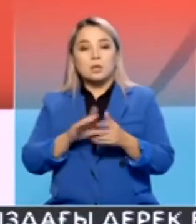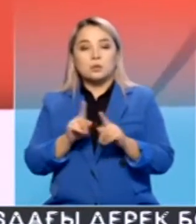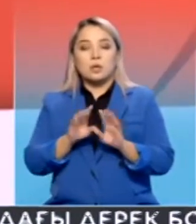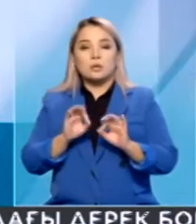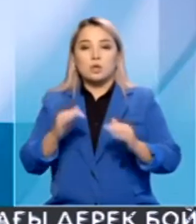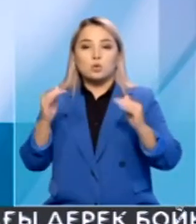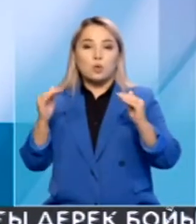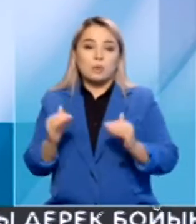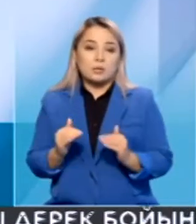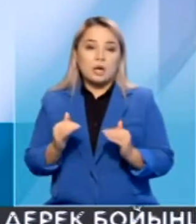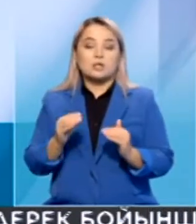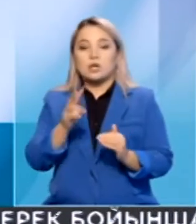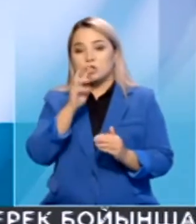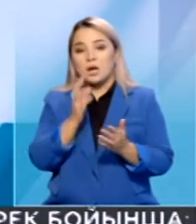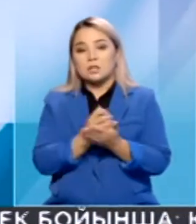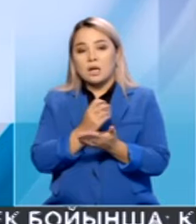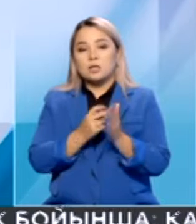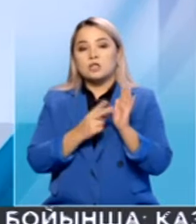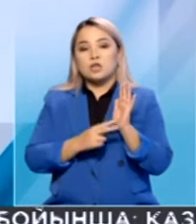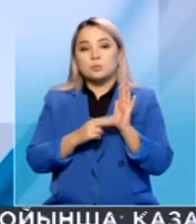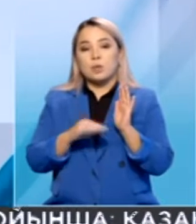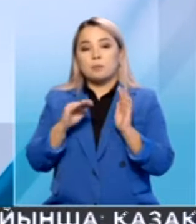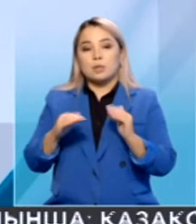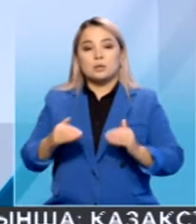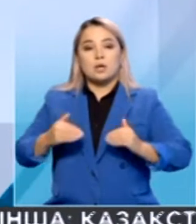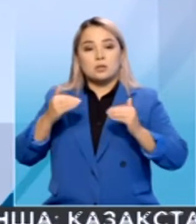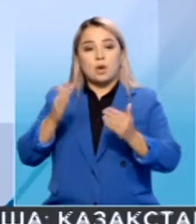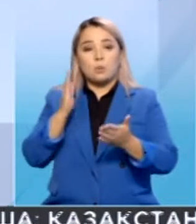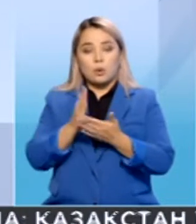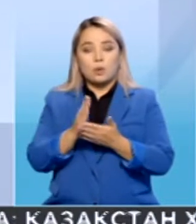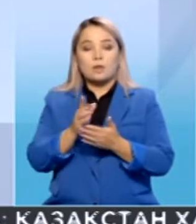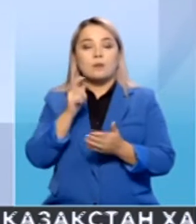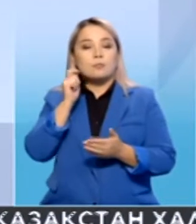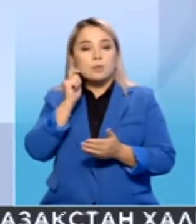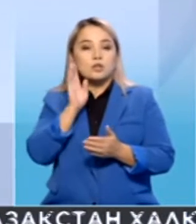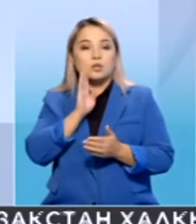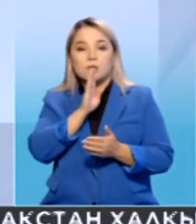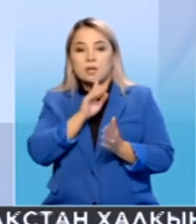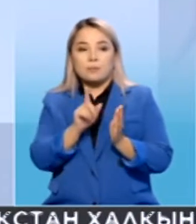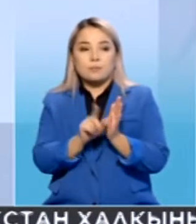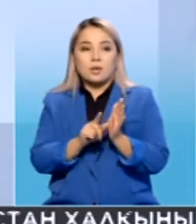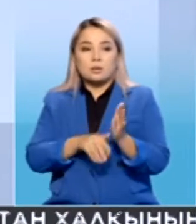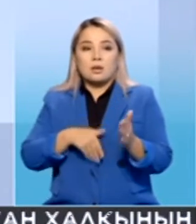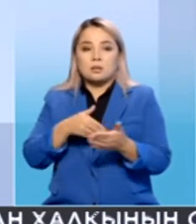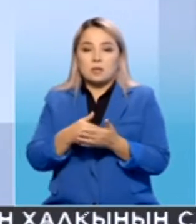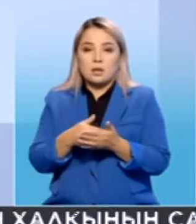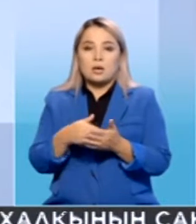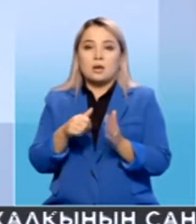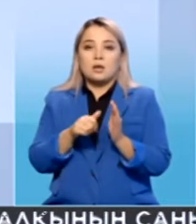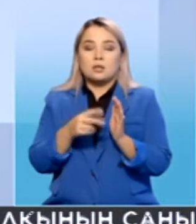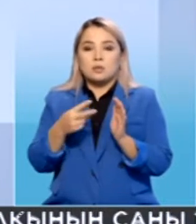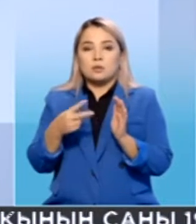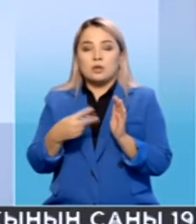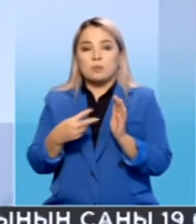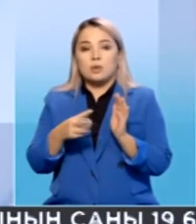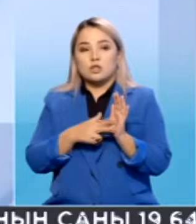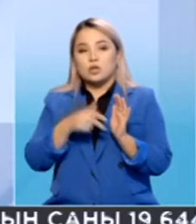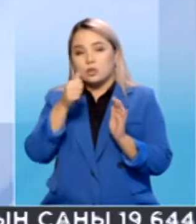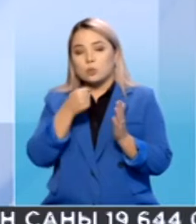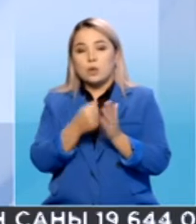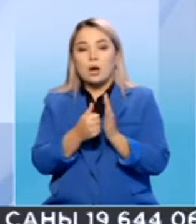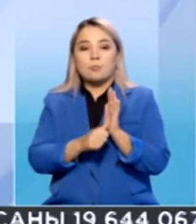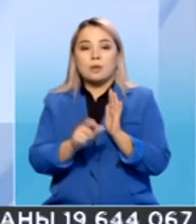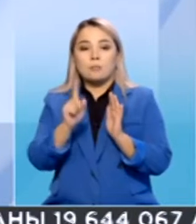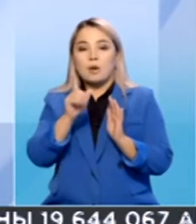ең төменгі жалақы 70 мың теңгеге дейін өседі. Әйелдердің зейнет жасы 2028 жылға дейін 61 жас болады. Бала күтімі үшін